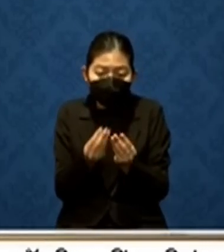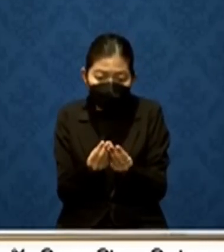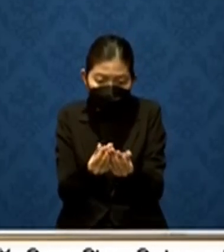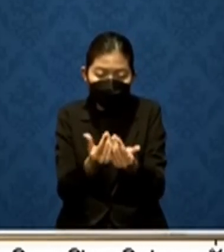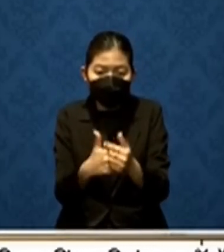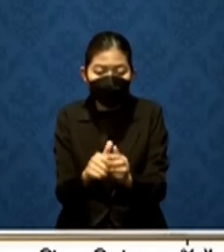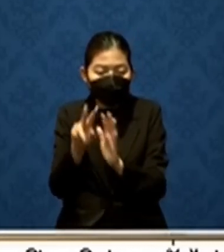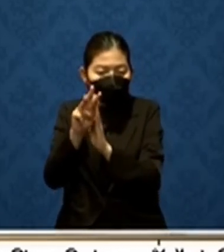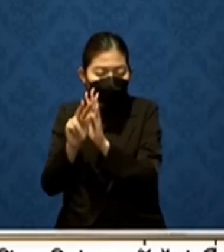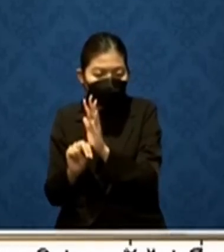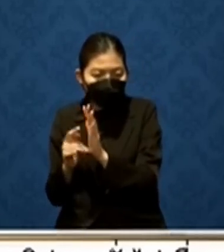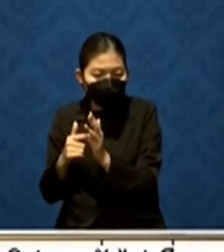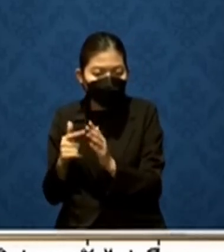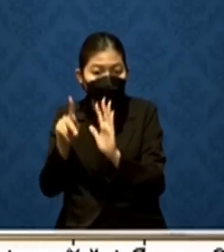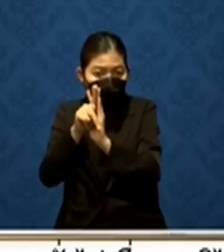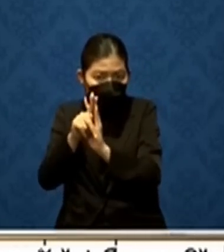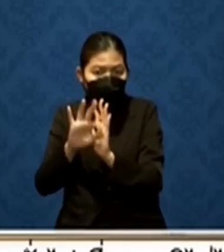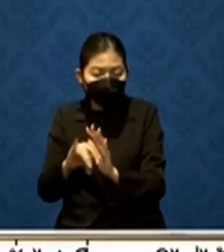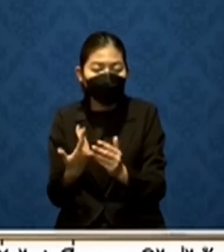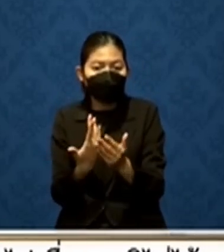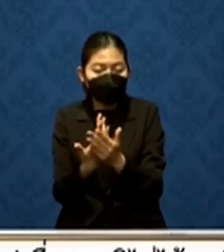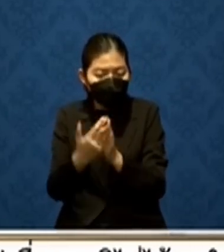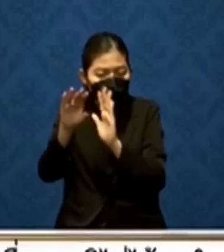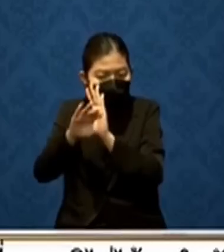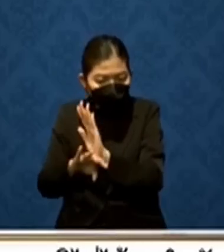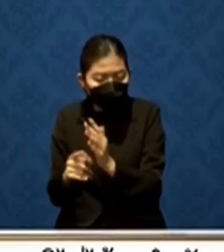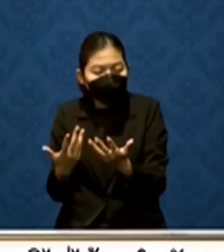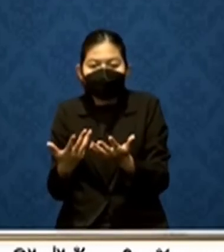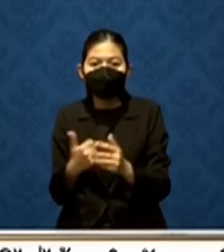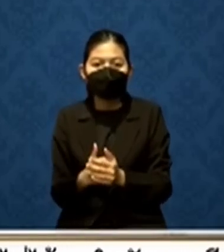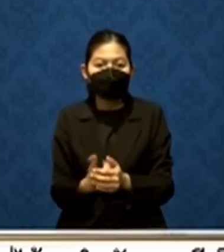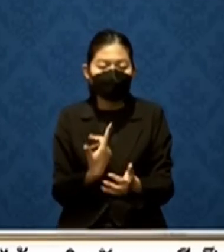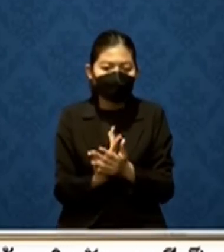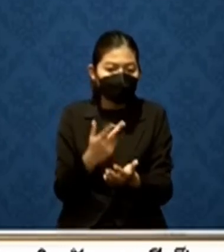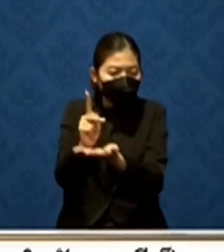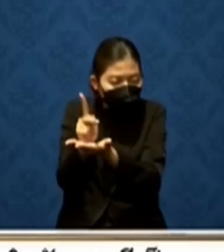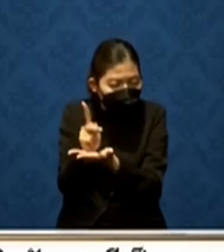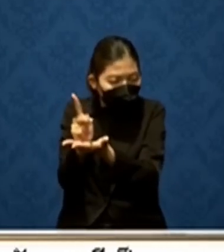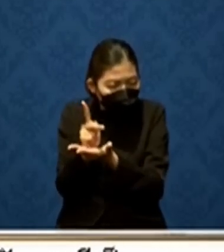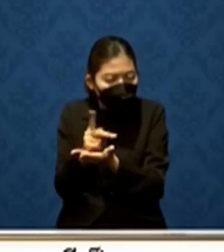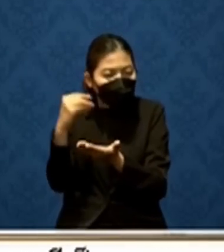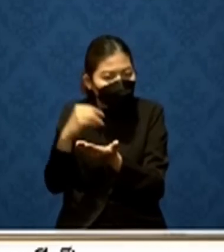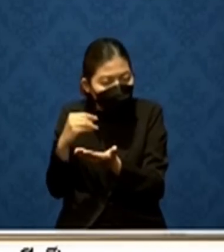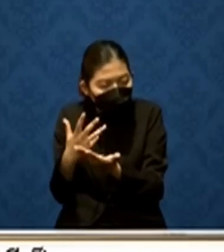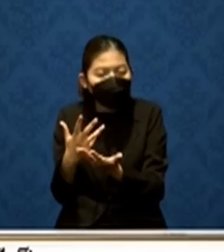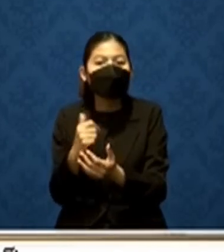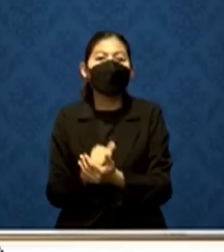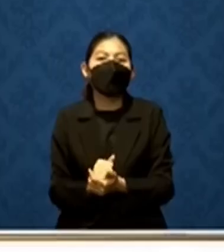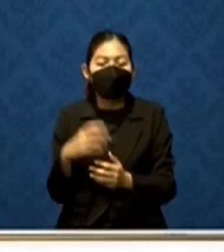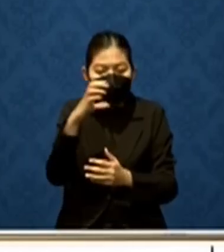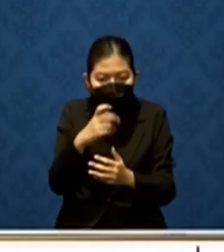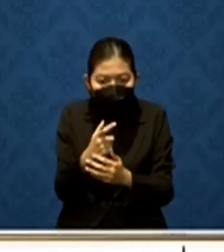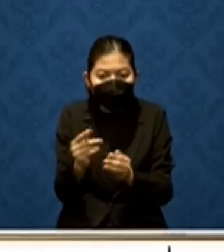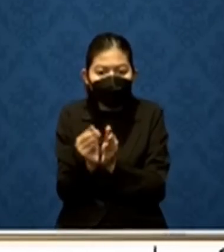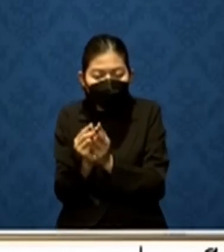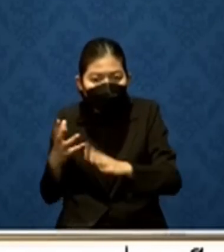ถึงวินัยการเงินการคลังมึงไก่เกาะนี่เพื่อแสวงหาคะแนนนิยมทางการเมืองไม่